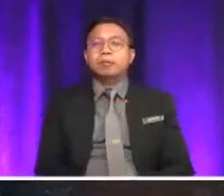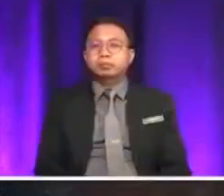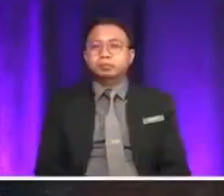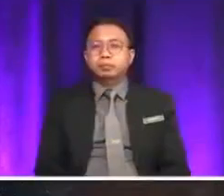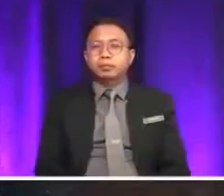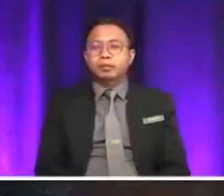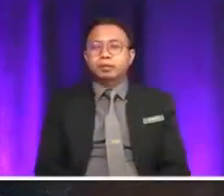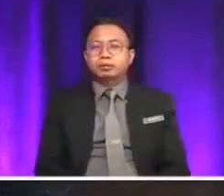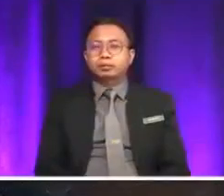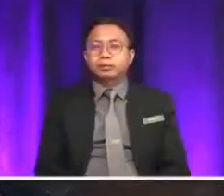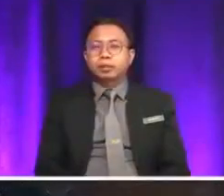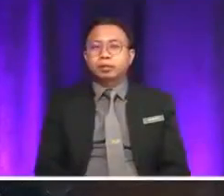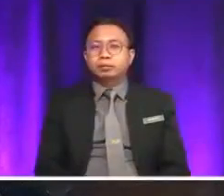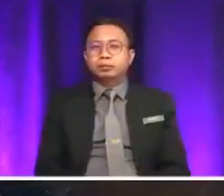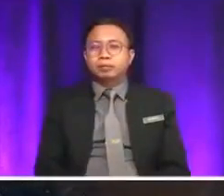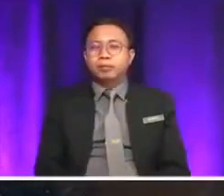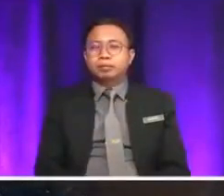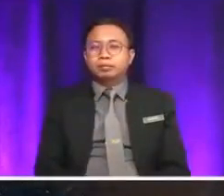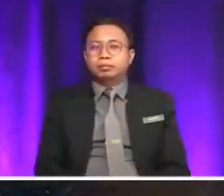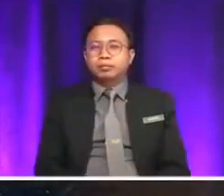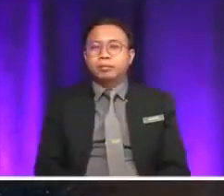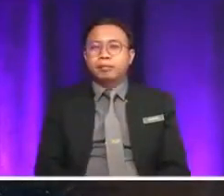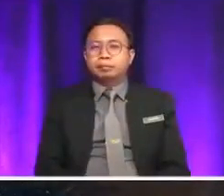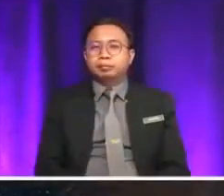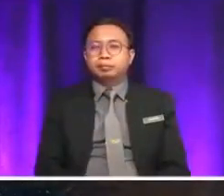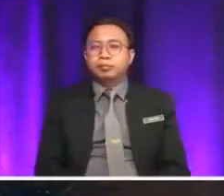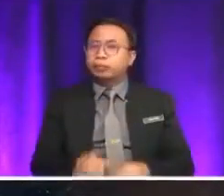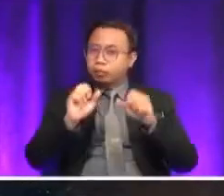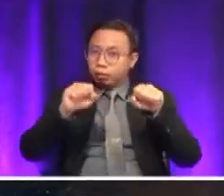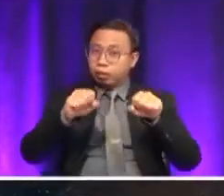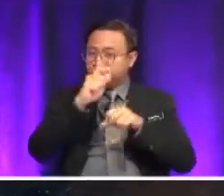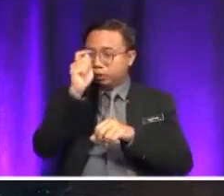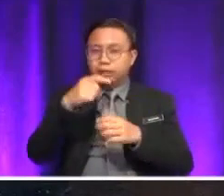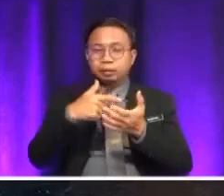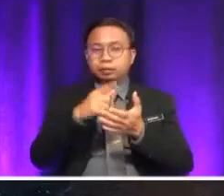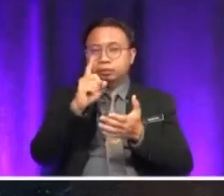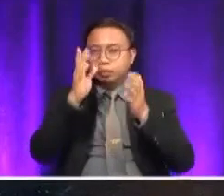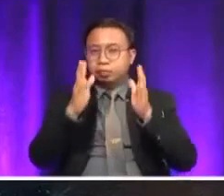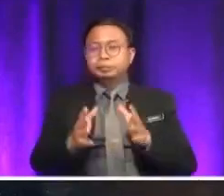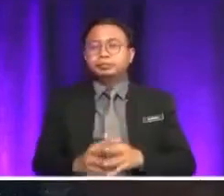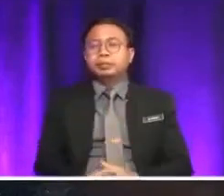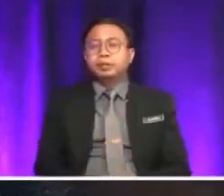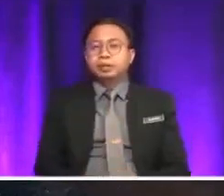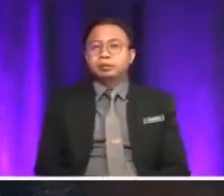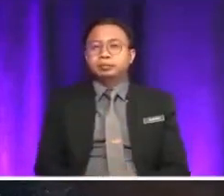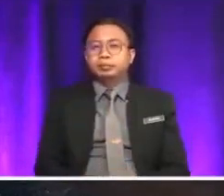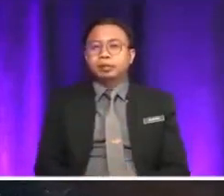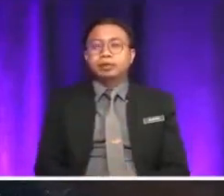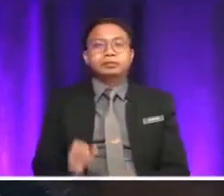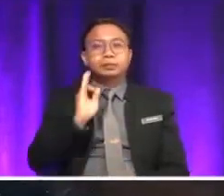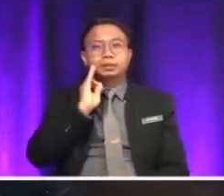Okey. Okey, cikgu. Kita boleh tanya lagi seorang kot. Kita tanya